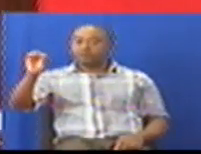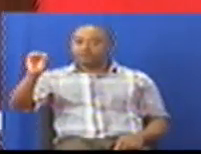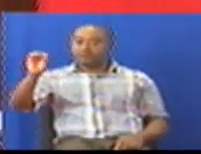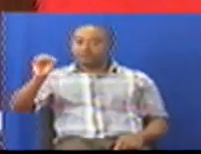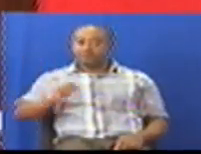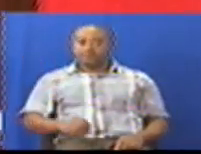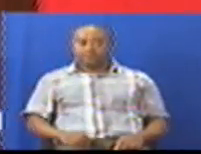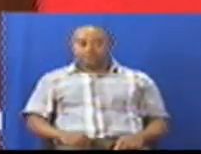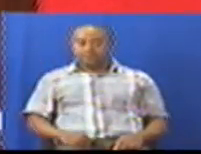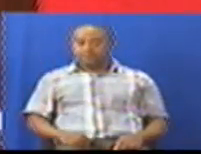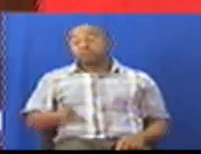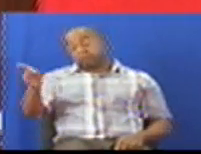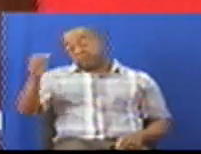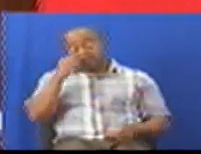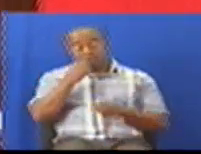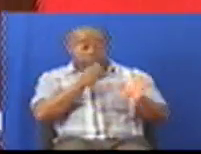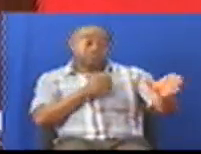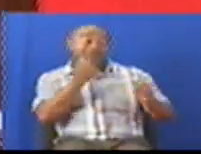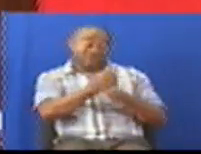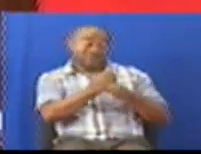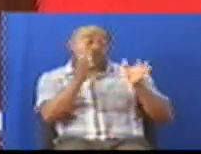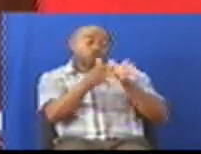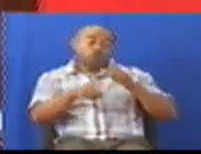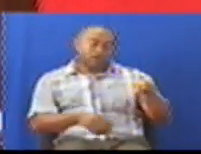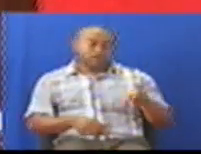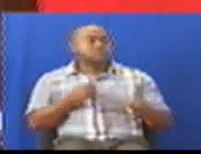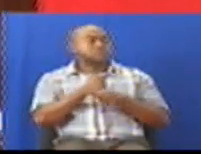Jafo umefanya kazi kubwa sana, kubwa sana,